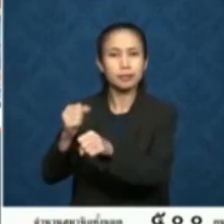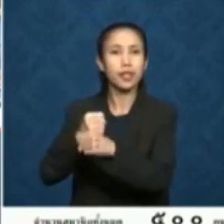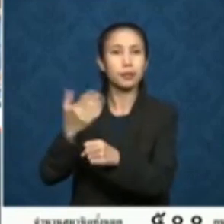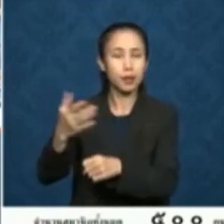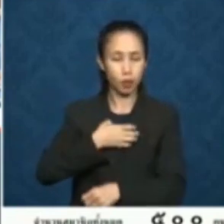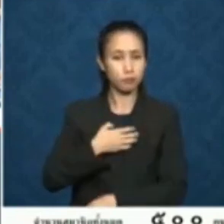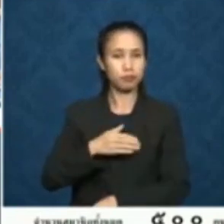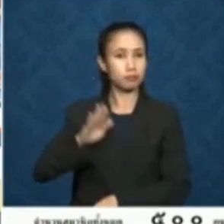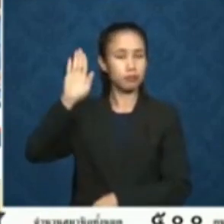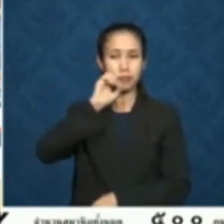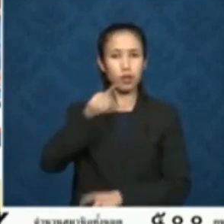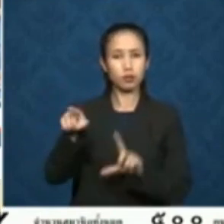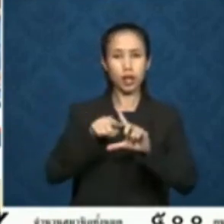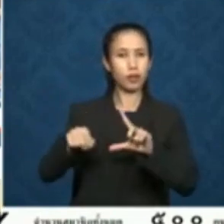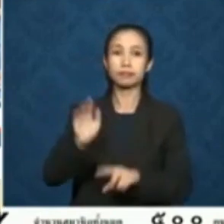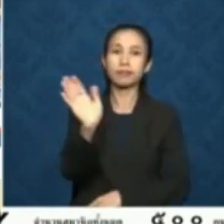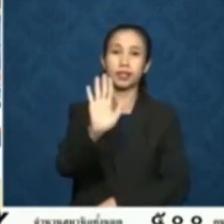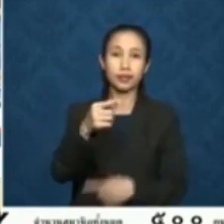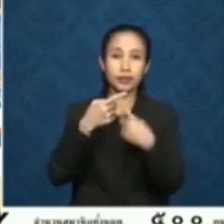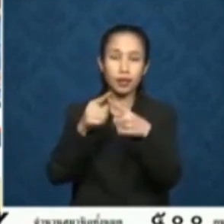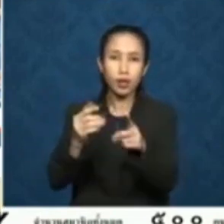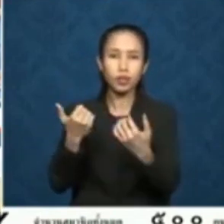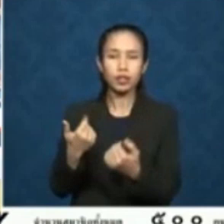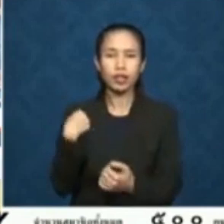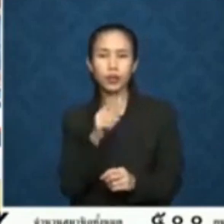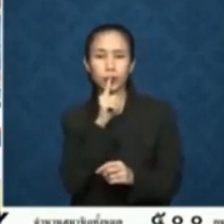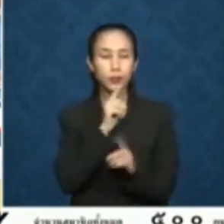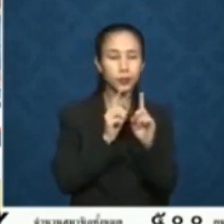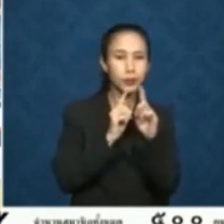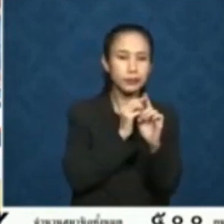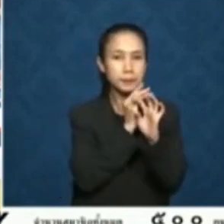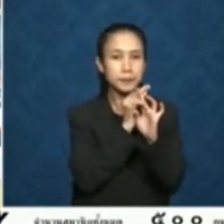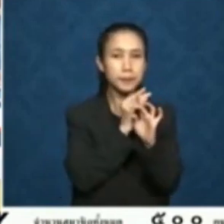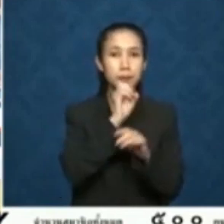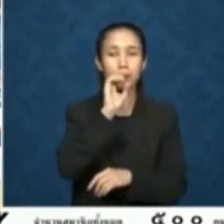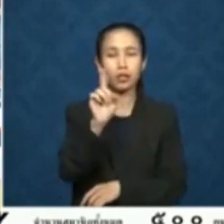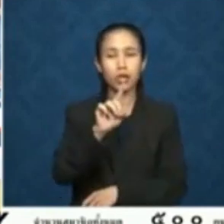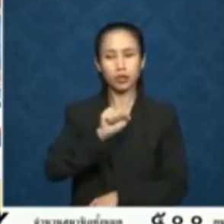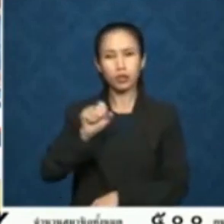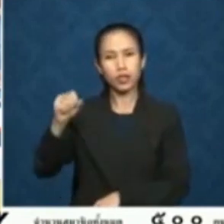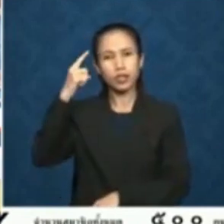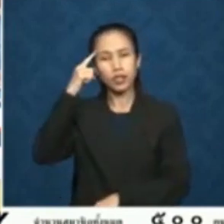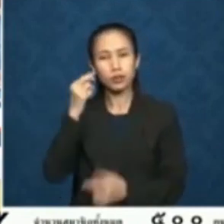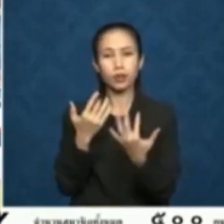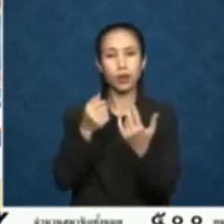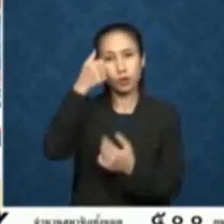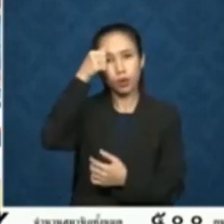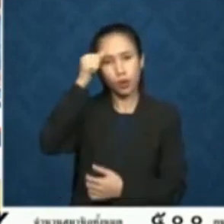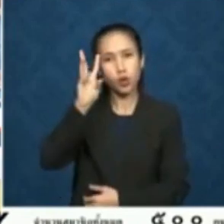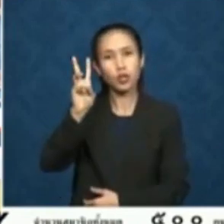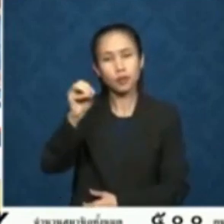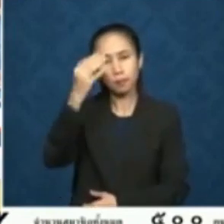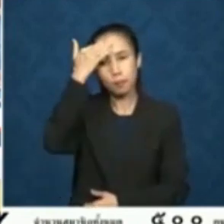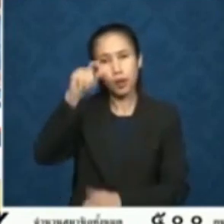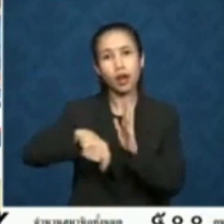ในฐานะของพรรคก้าวไกลนะท่านประธานแต่วันนี้ซุบซิบกันเนี่ยส.ส.เนี่ยเขาไม่รู้ว่าถ้าจะปล่อยให้อุ้มไป